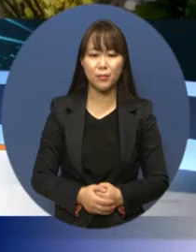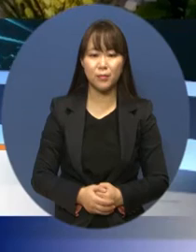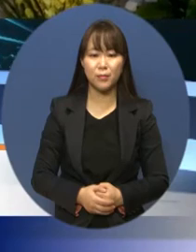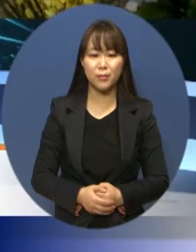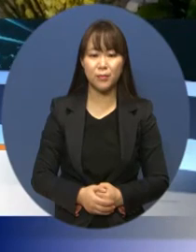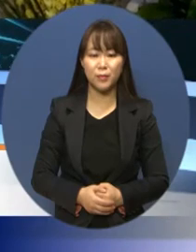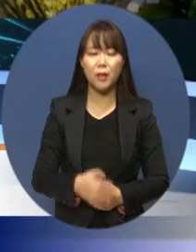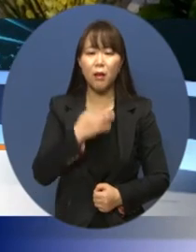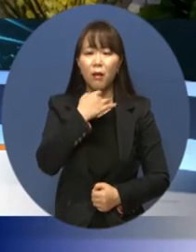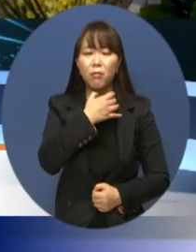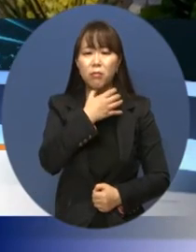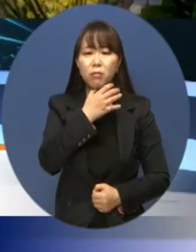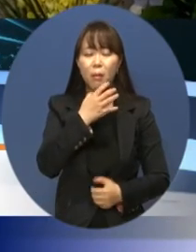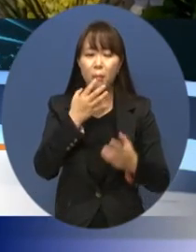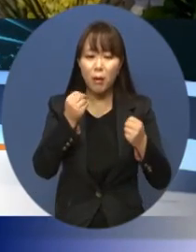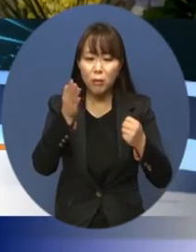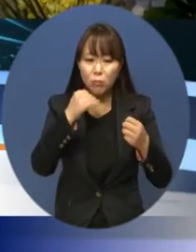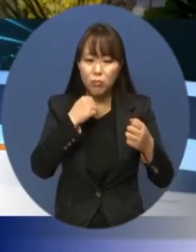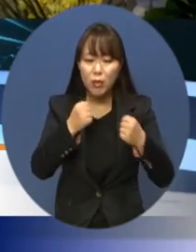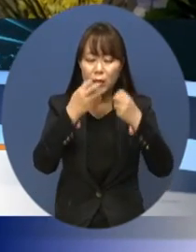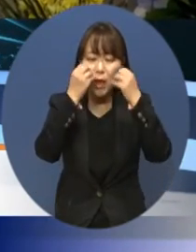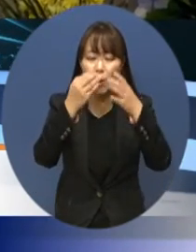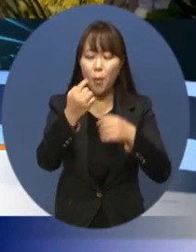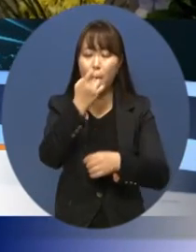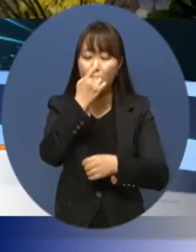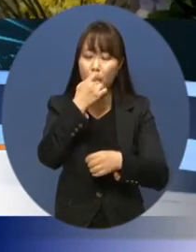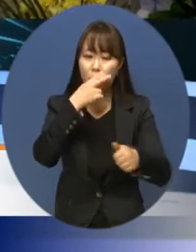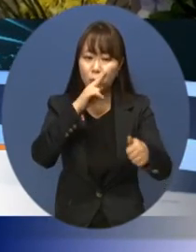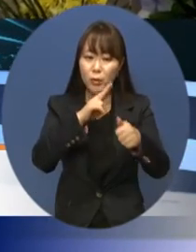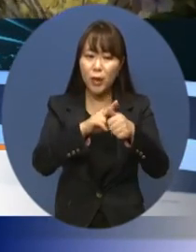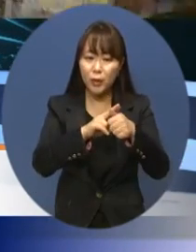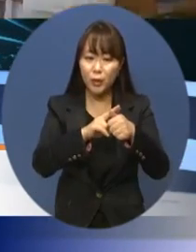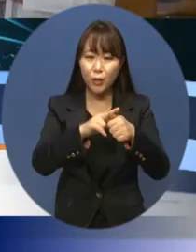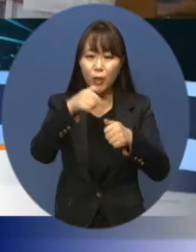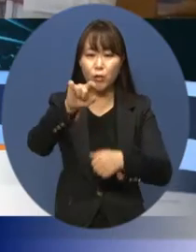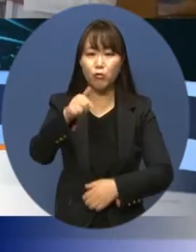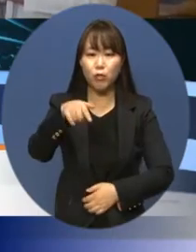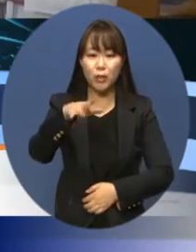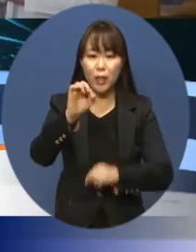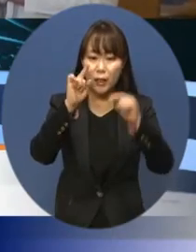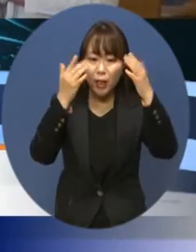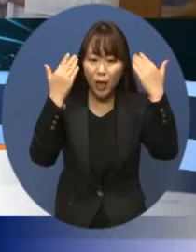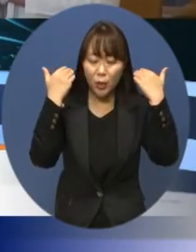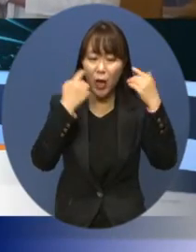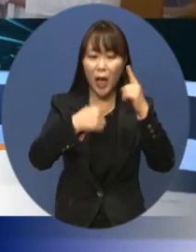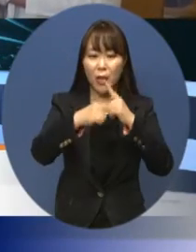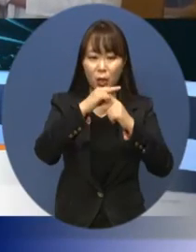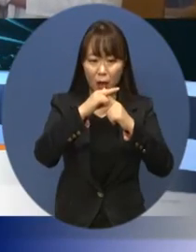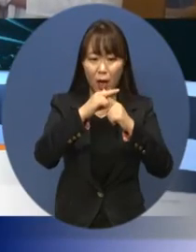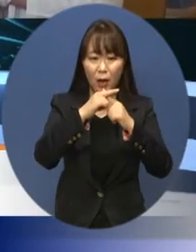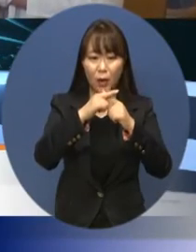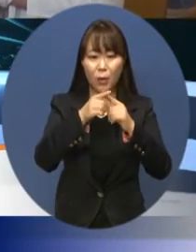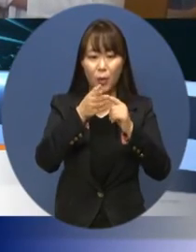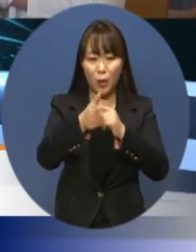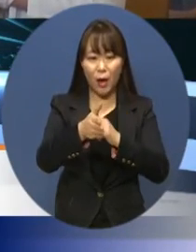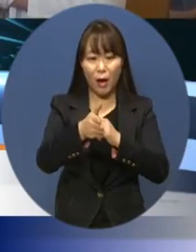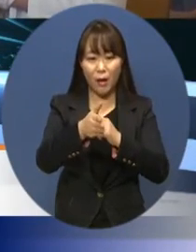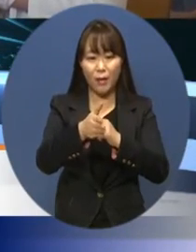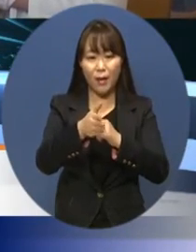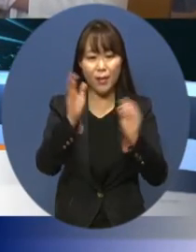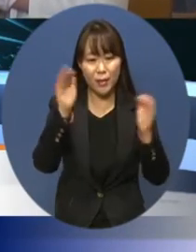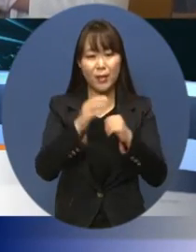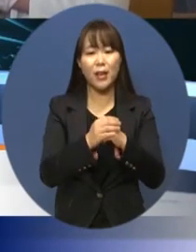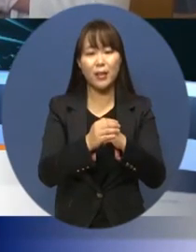많은 나이에도 불구하고 새로운 배움의 길을 도전하는 군장대학교 간호학과 만학도 들이 나이팅게일